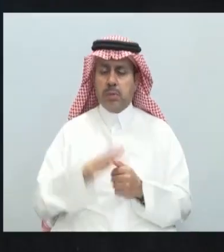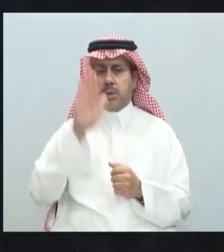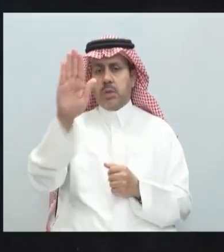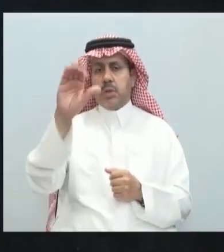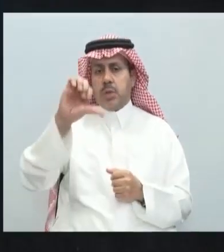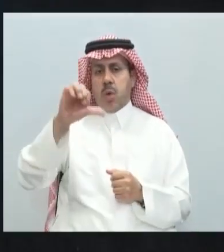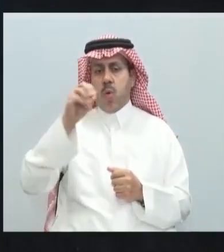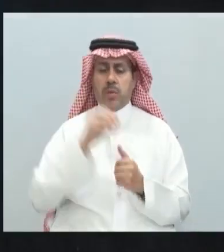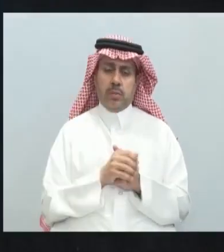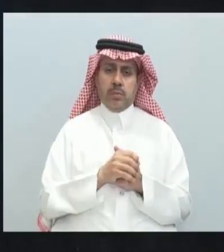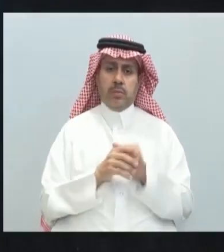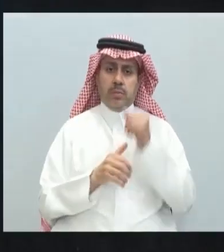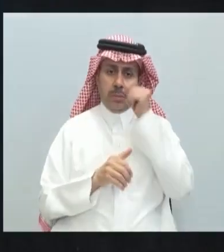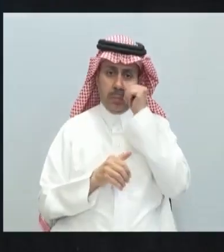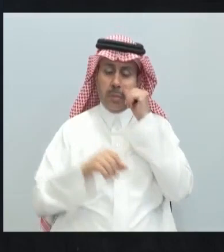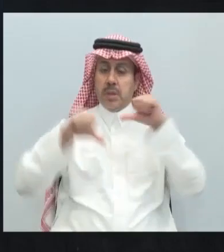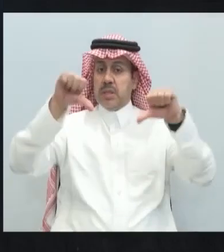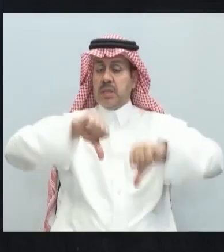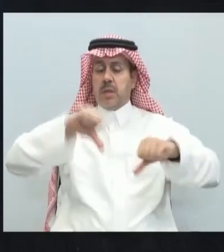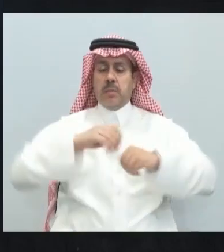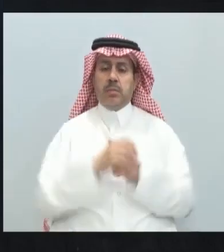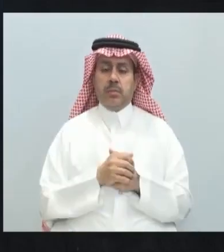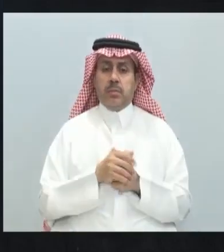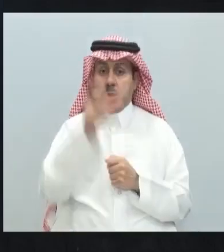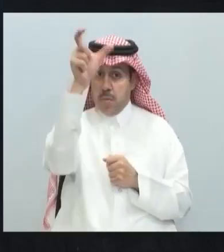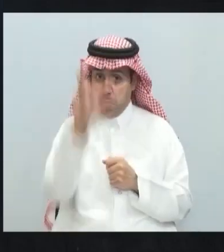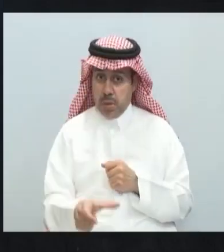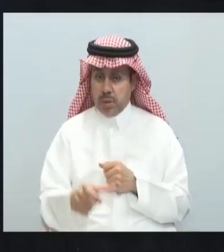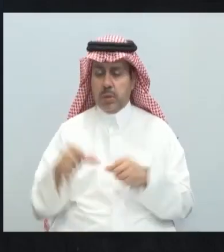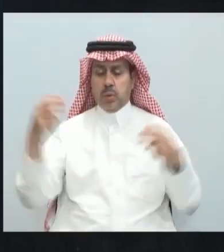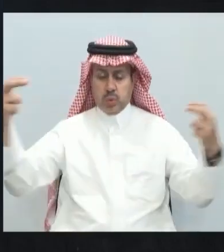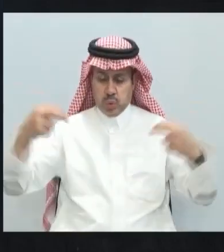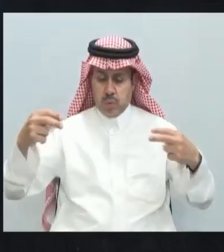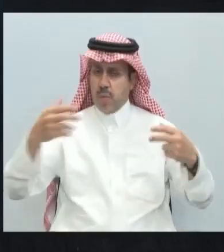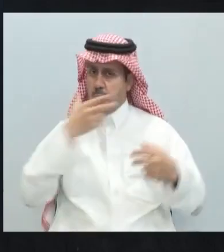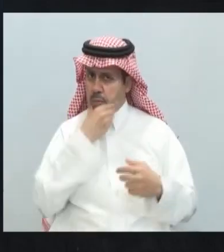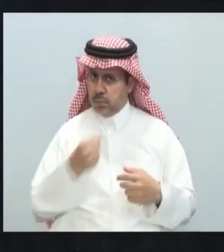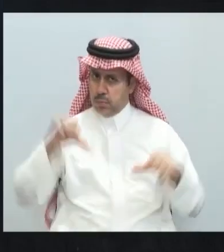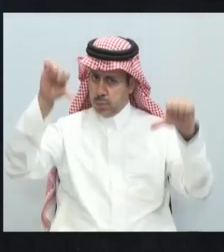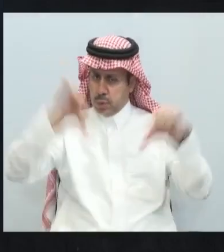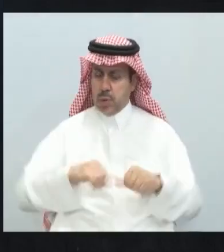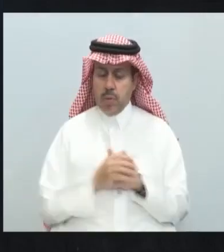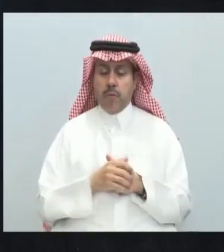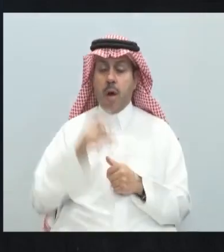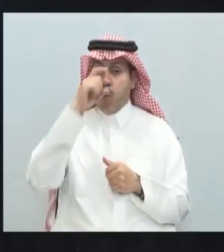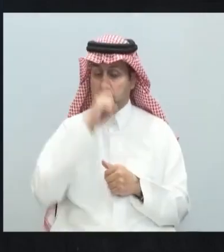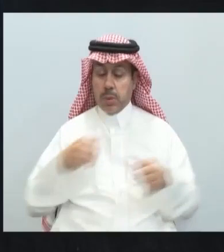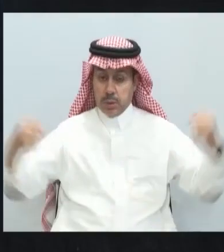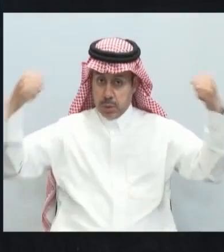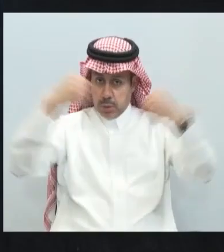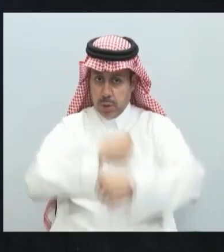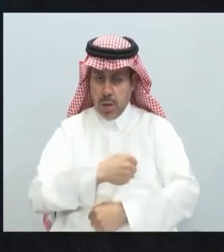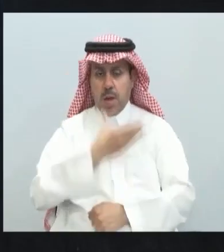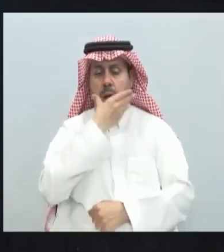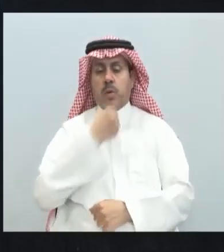وانما سميت سوءه لان المرء يسوءه ان ترى عورته فسميت سوءات لماذا لان